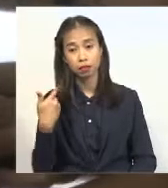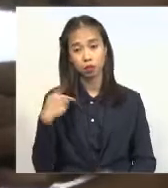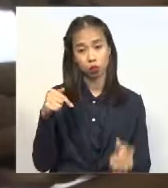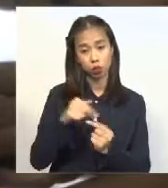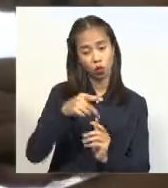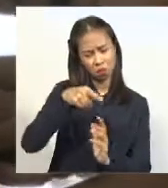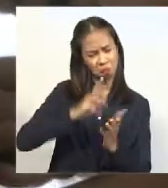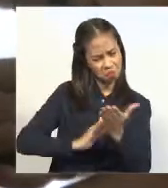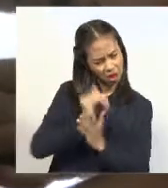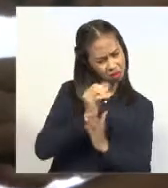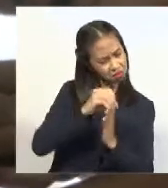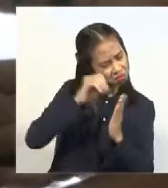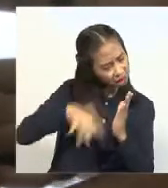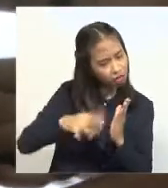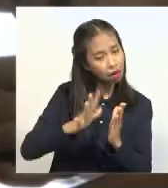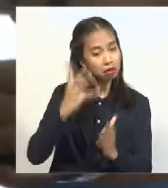ผ่านไม่ผ่านนะ